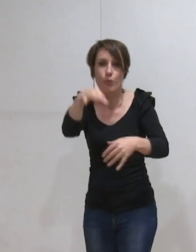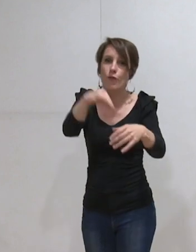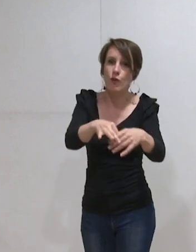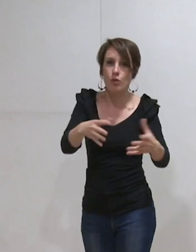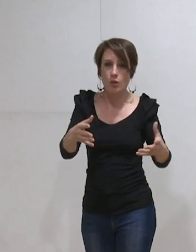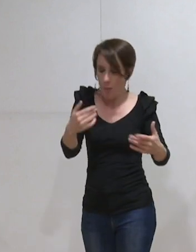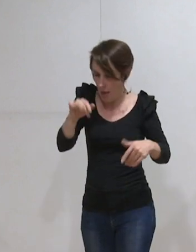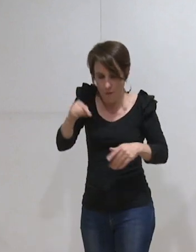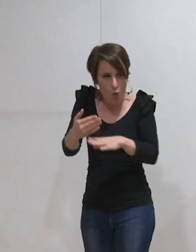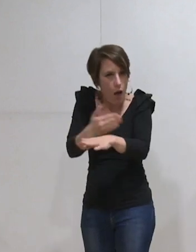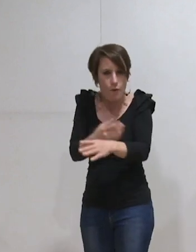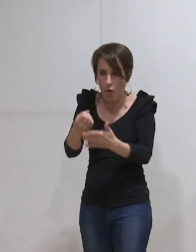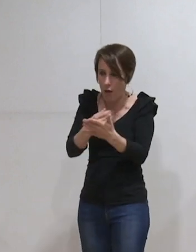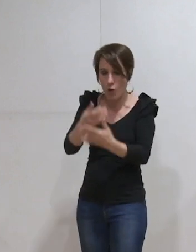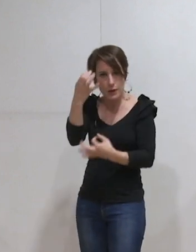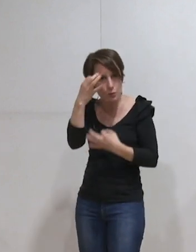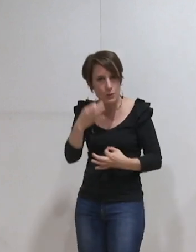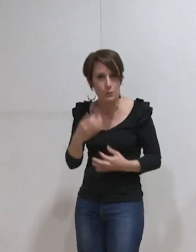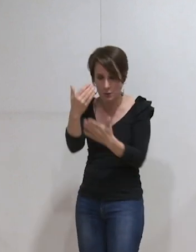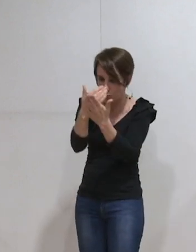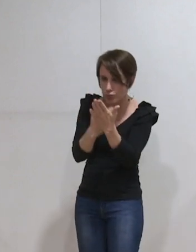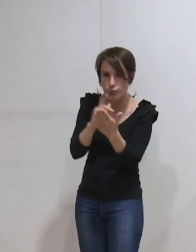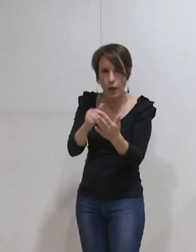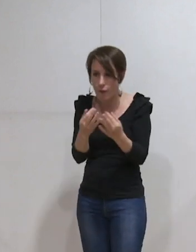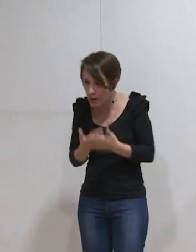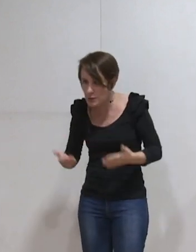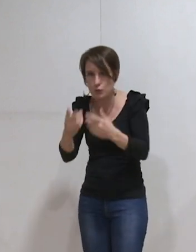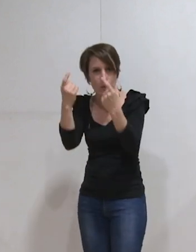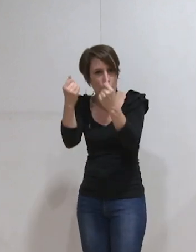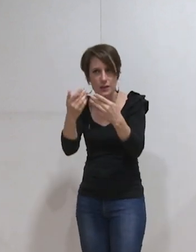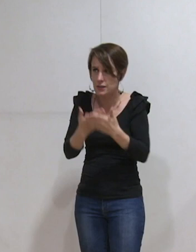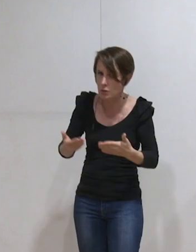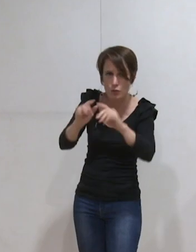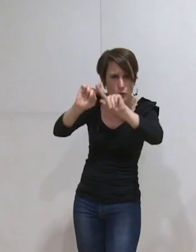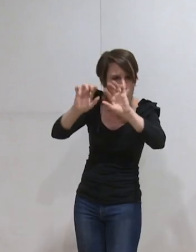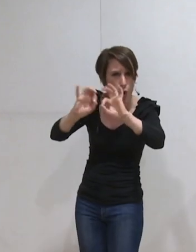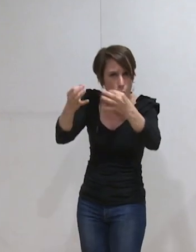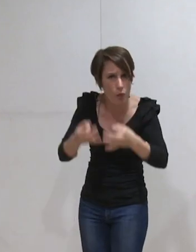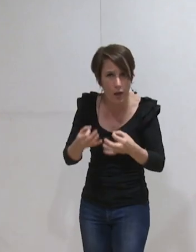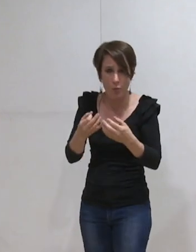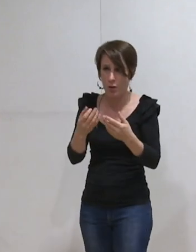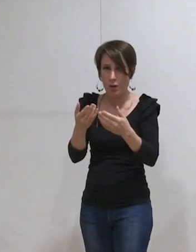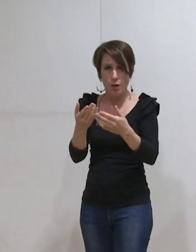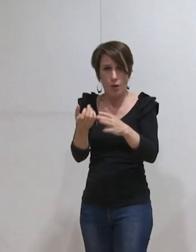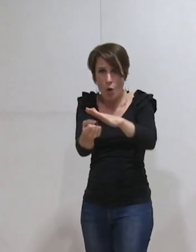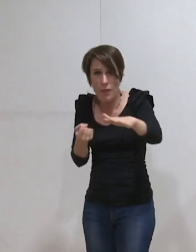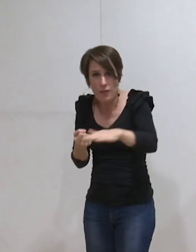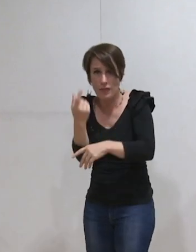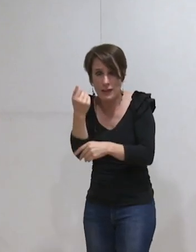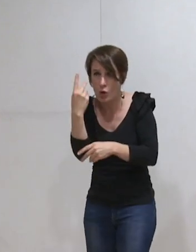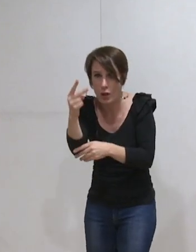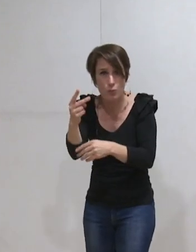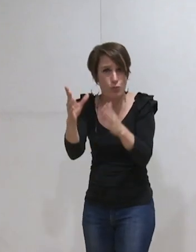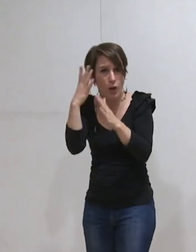précisément sur la situation financière sur la situation comptable sur la trésorerie d'Alpexpo et